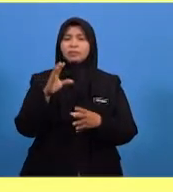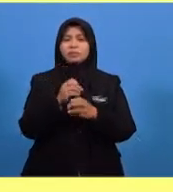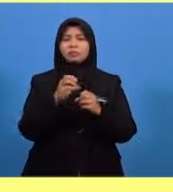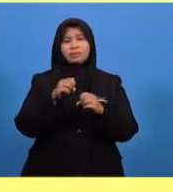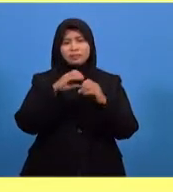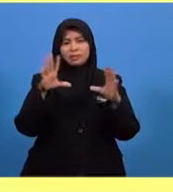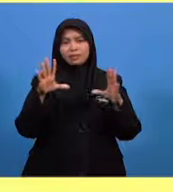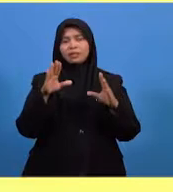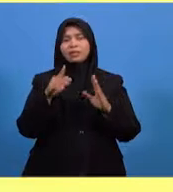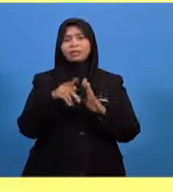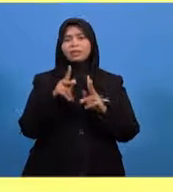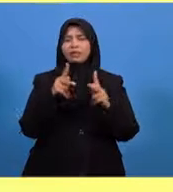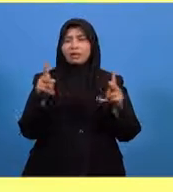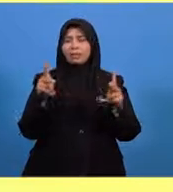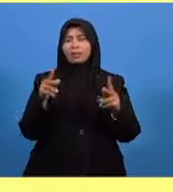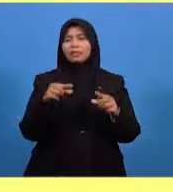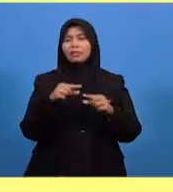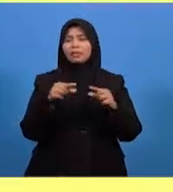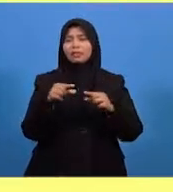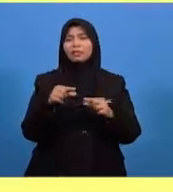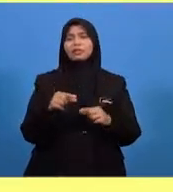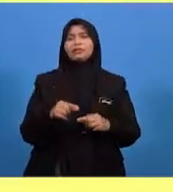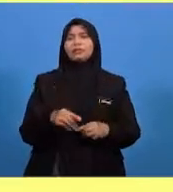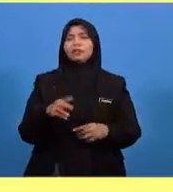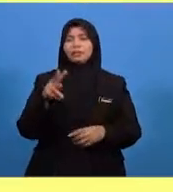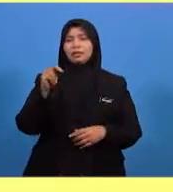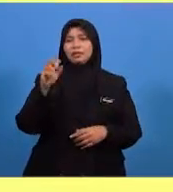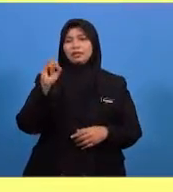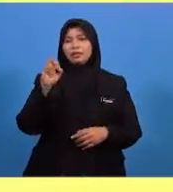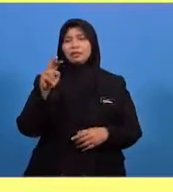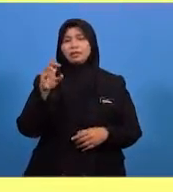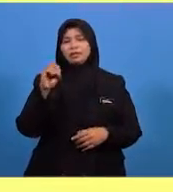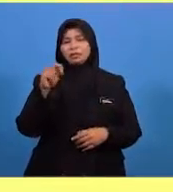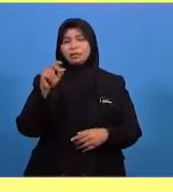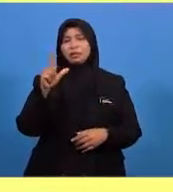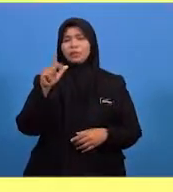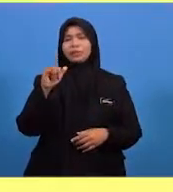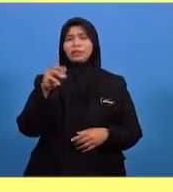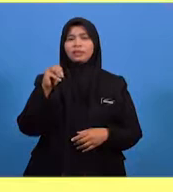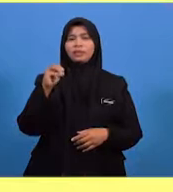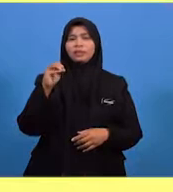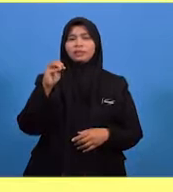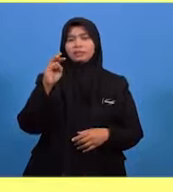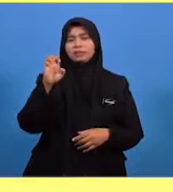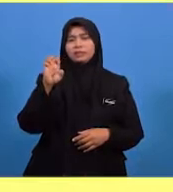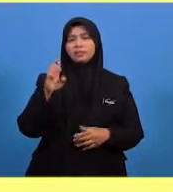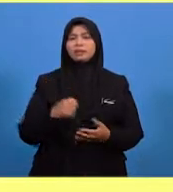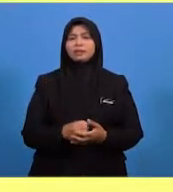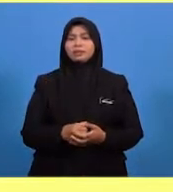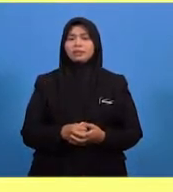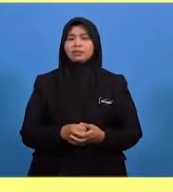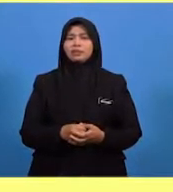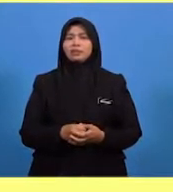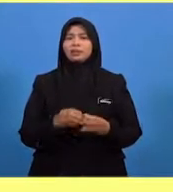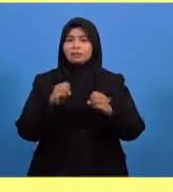perkembangan gerakan nasionalisme tempatan semasa pendudukan Jepang yang ketiga menjelaskan keadaan